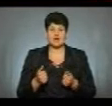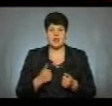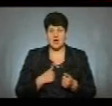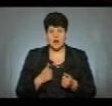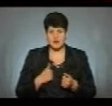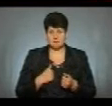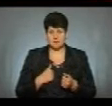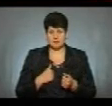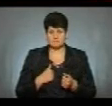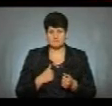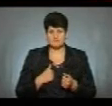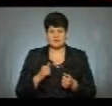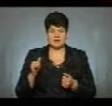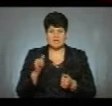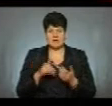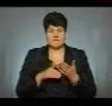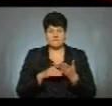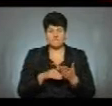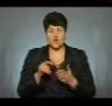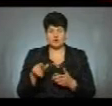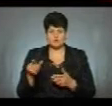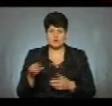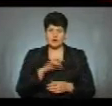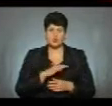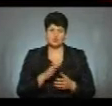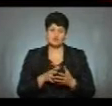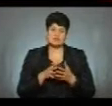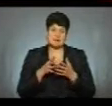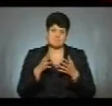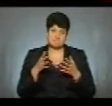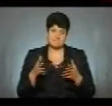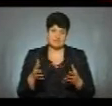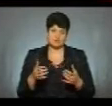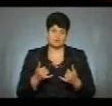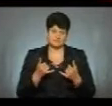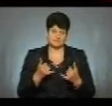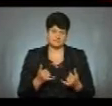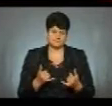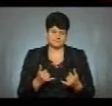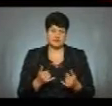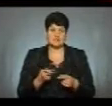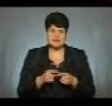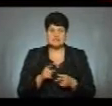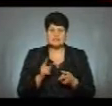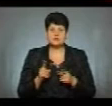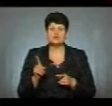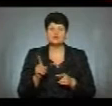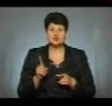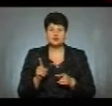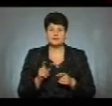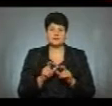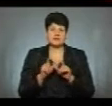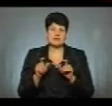Армія і волонтери користуються більшим. Тобто, от це дійсно, що